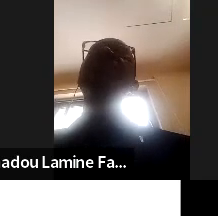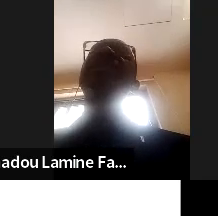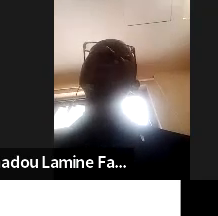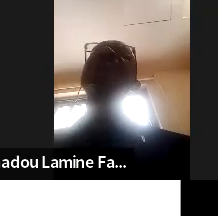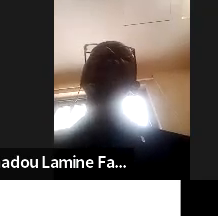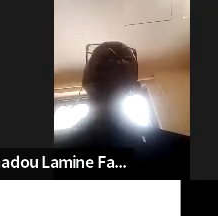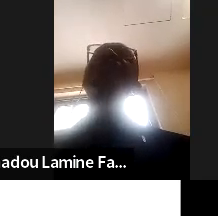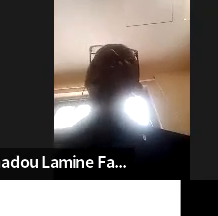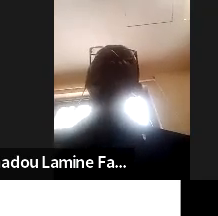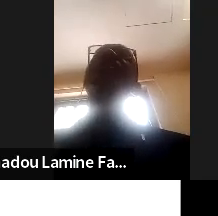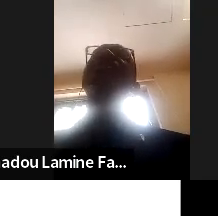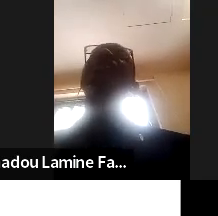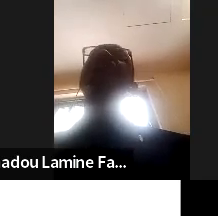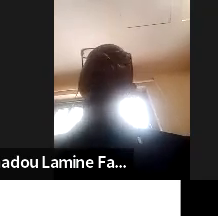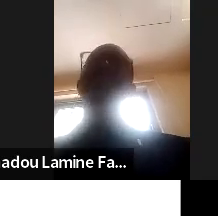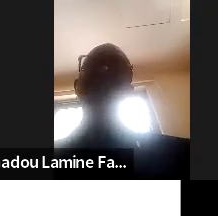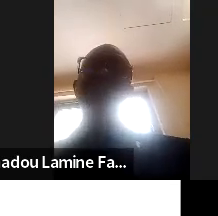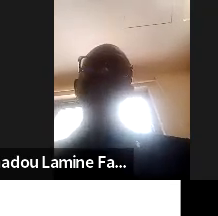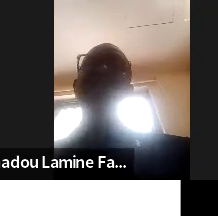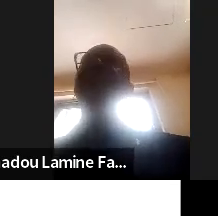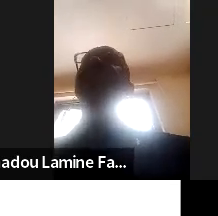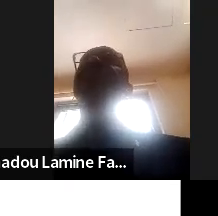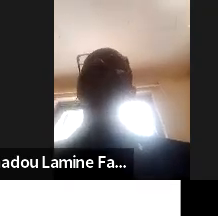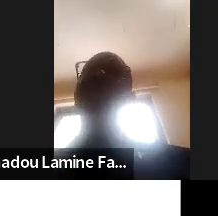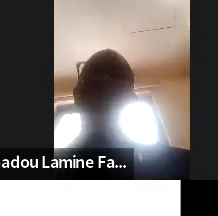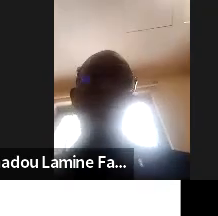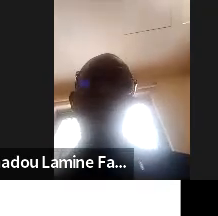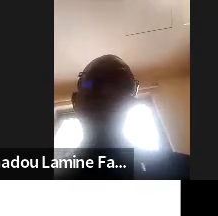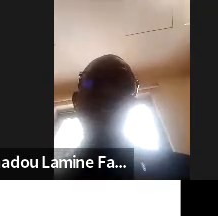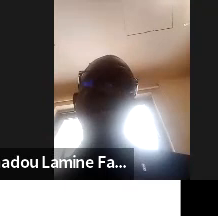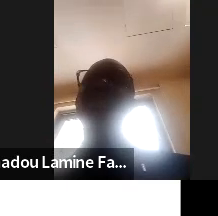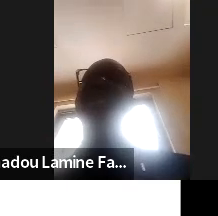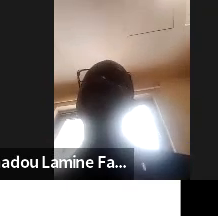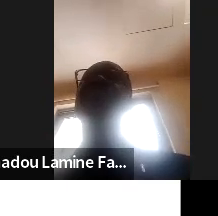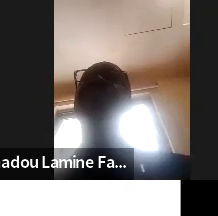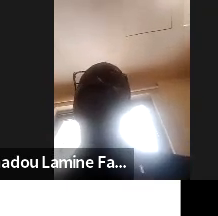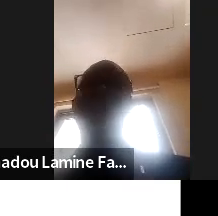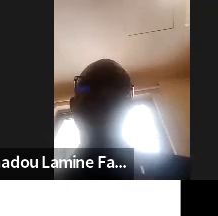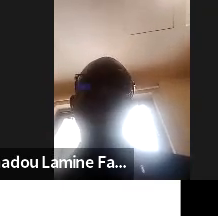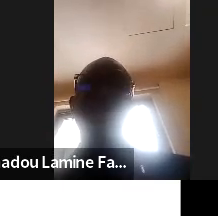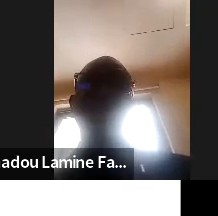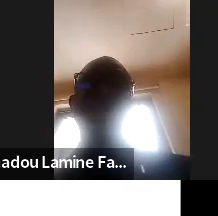qui met l'accent sur quatre grands domaines. Hein? Donc, diapositive.